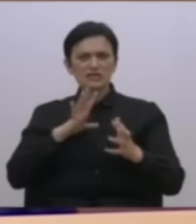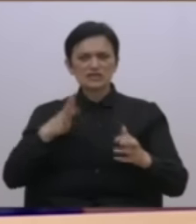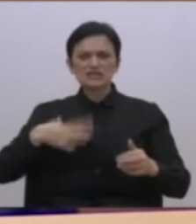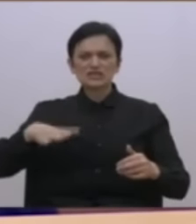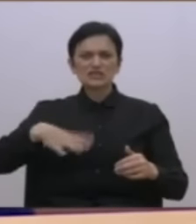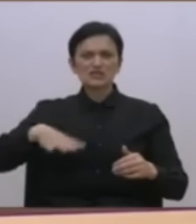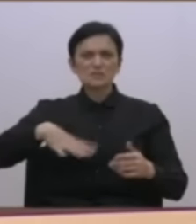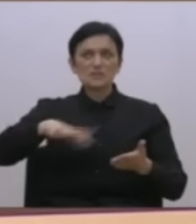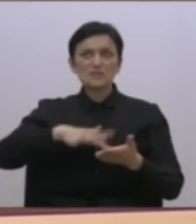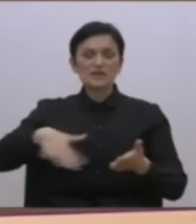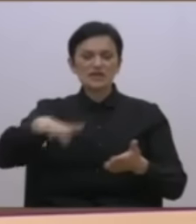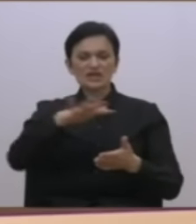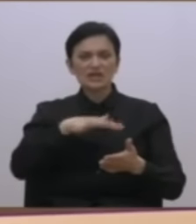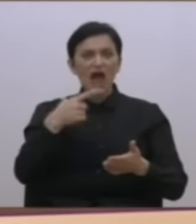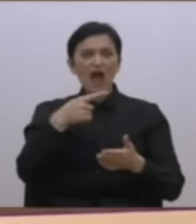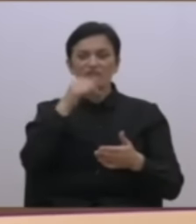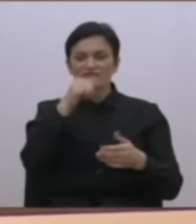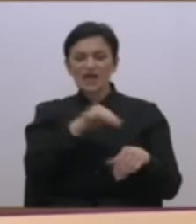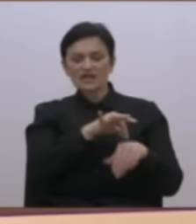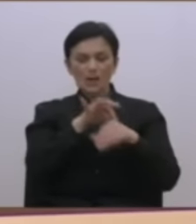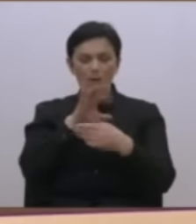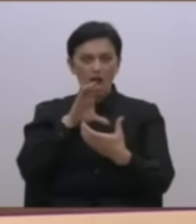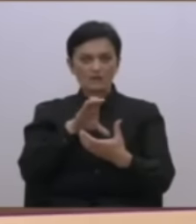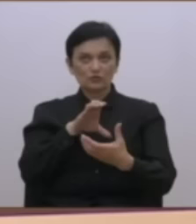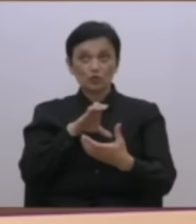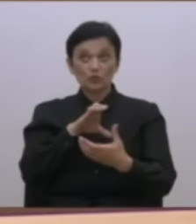ავტობუსები და თბილისიდან 1000 კაცი ვერ გამოიყვანეთ